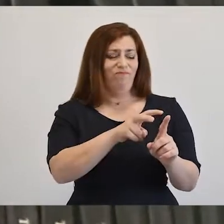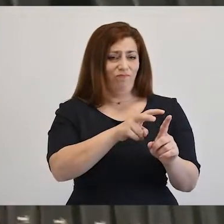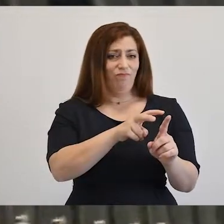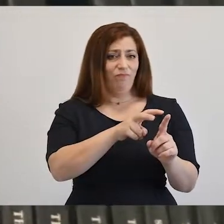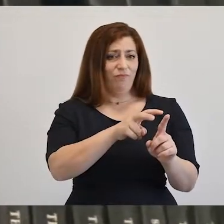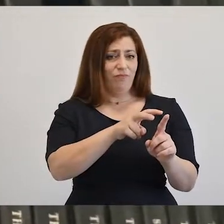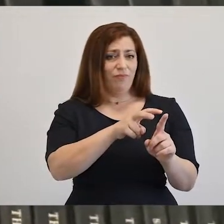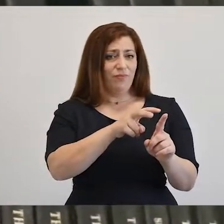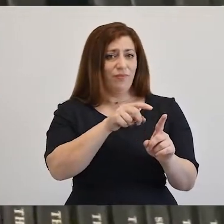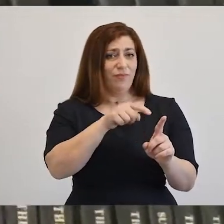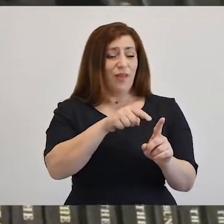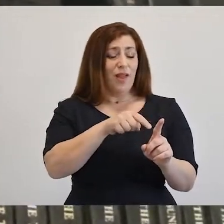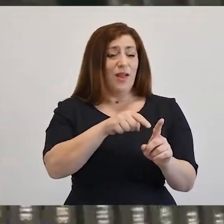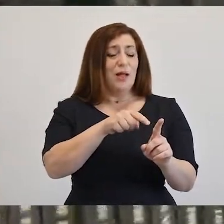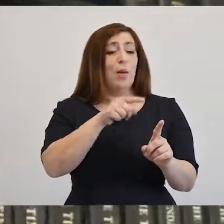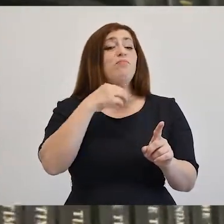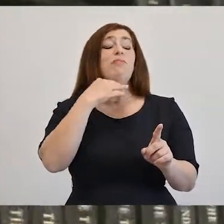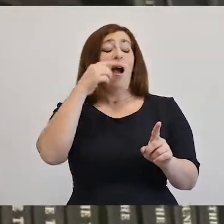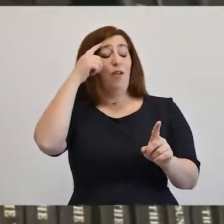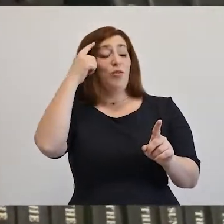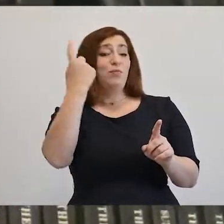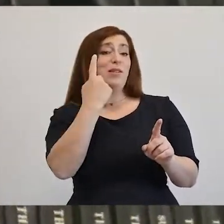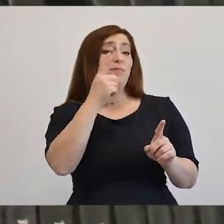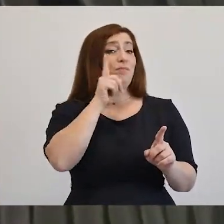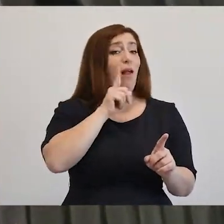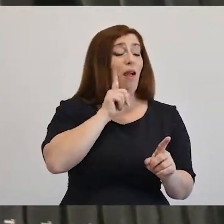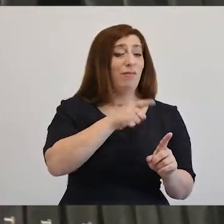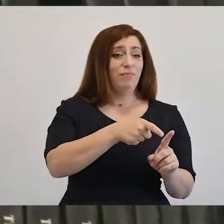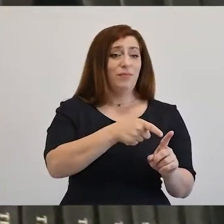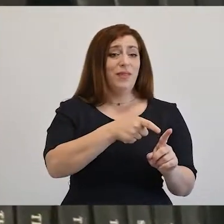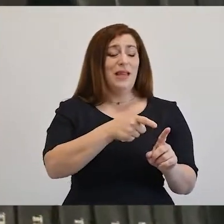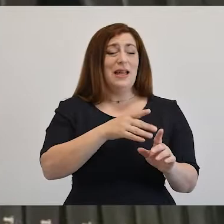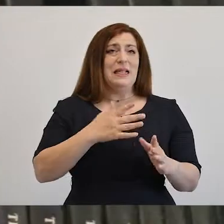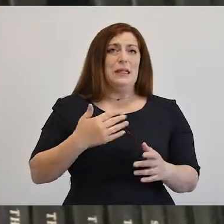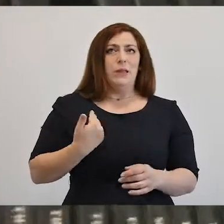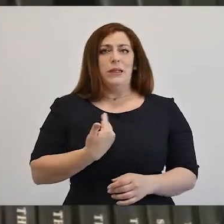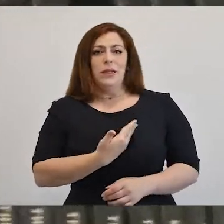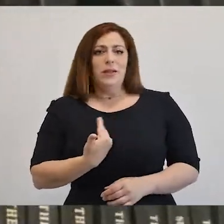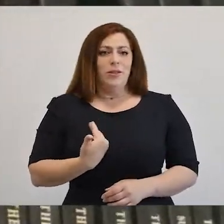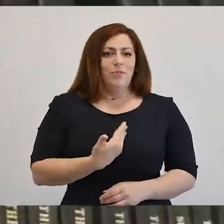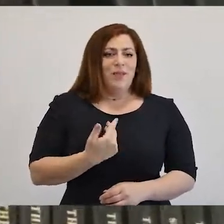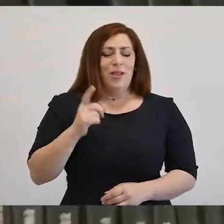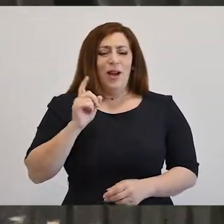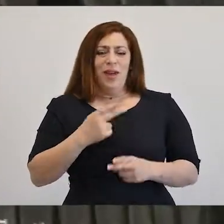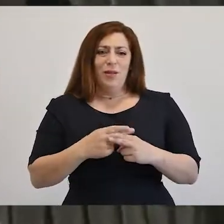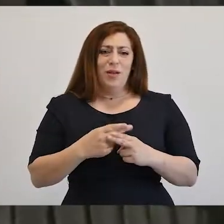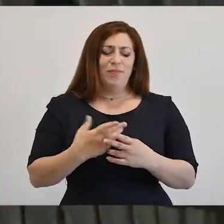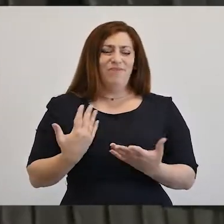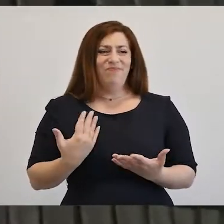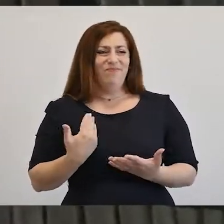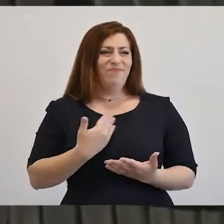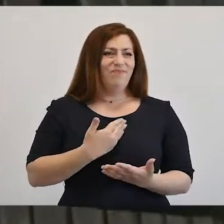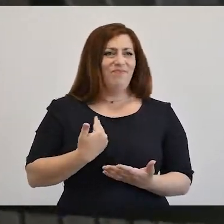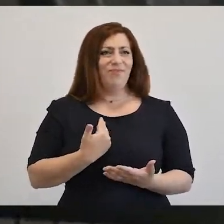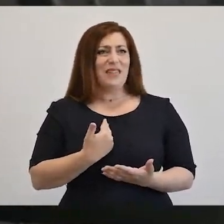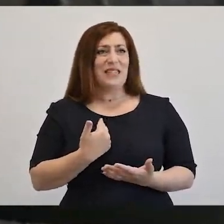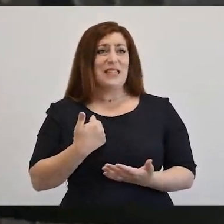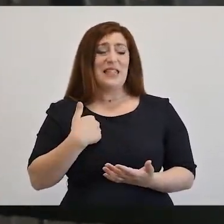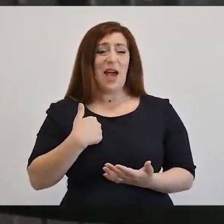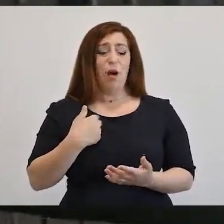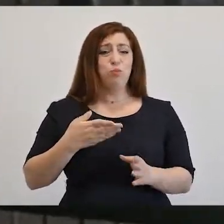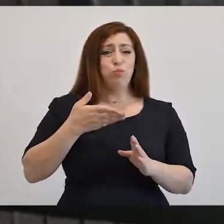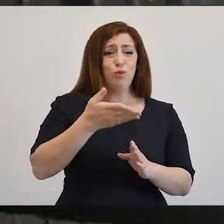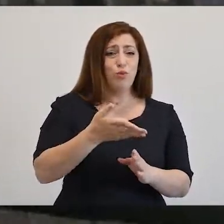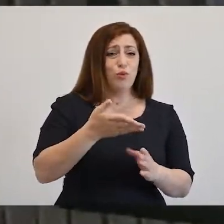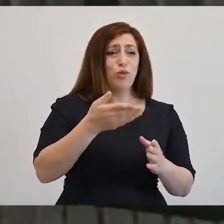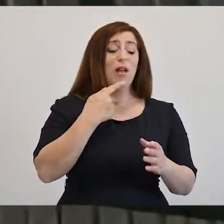jiħares jaħd fajla hekk, ma tafiex, u tnigżek il-kuxjenza u tkun isek titmur imma tibda tgħid is-sejħa mmur u